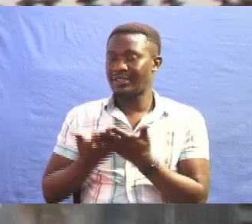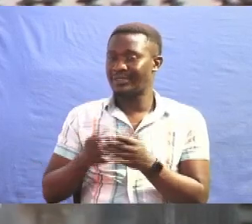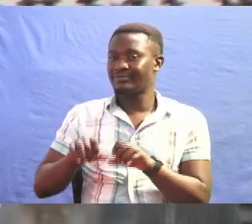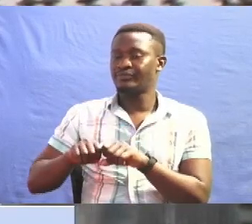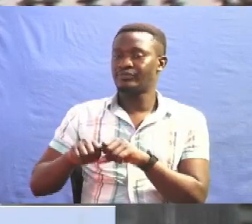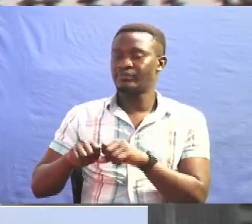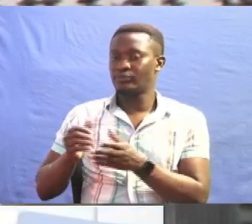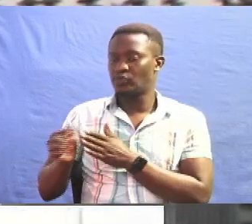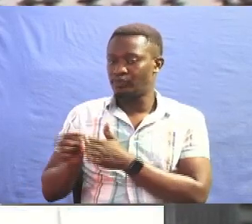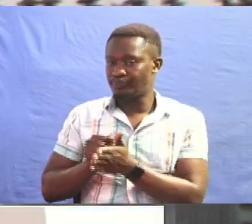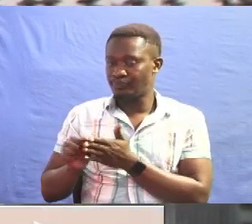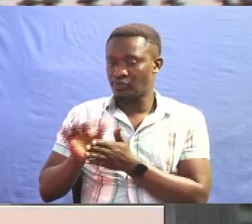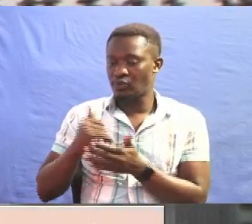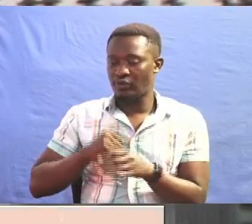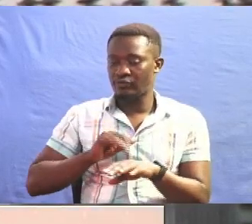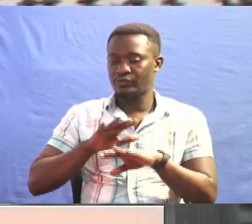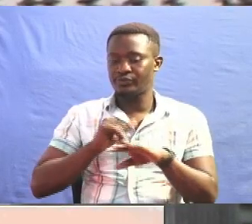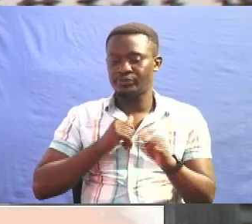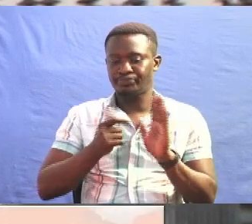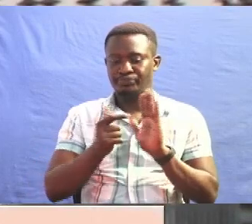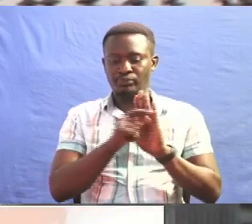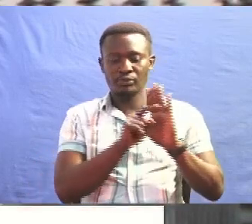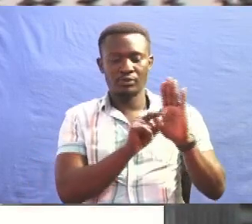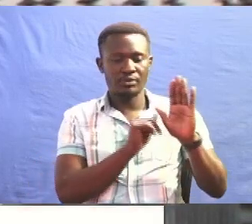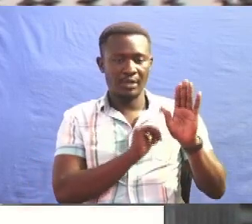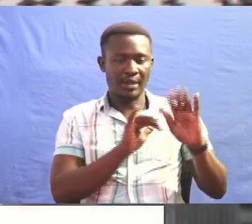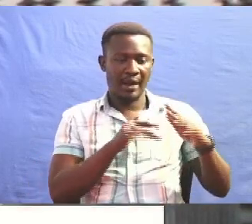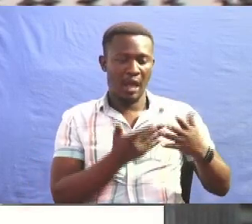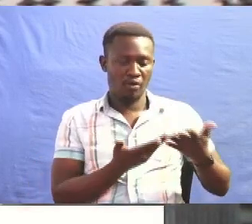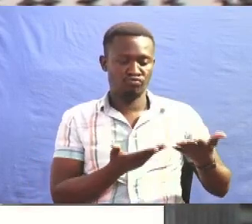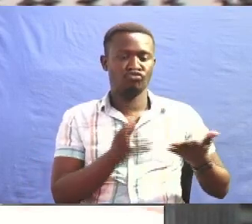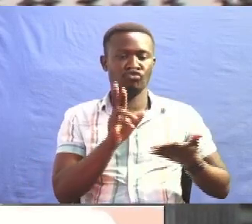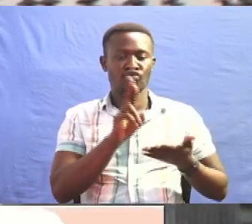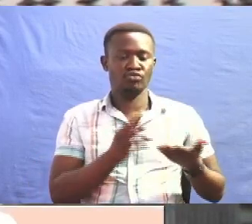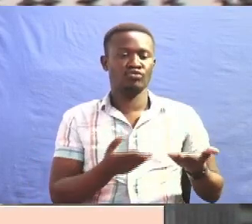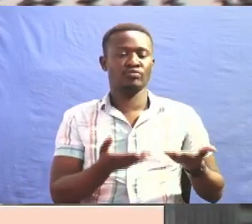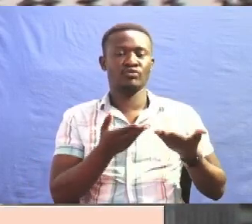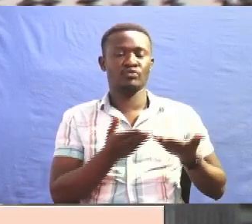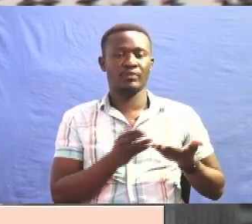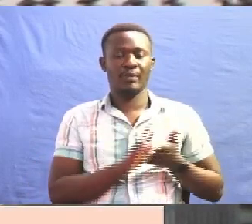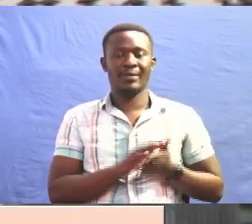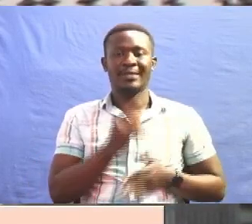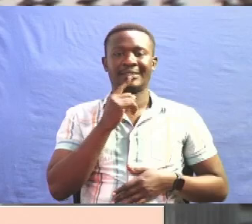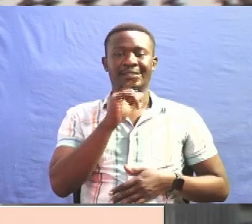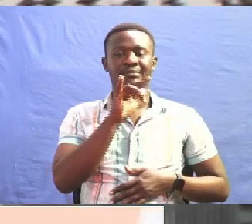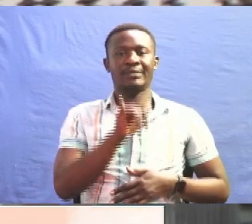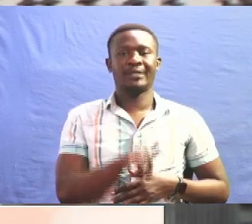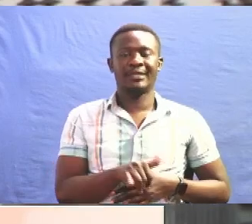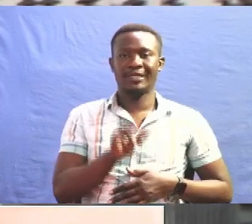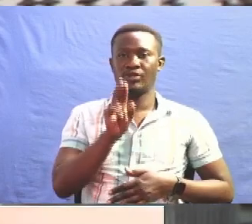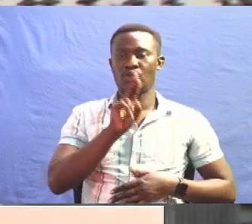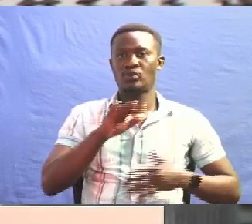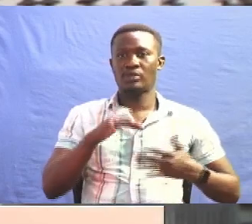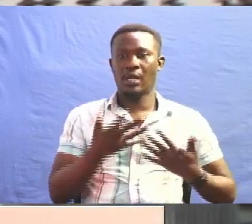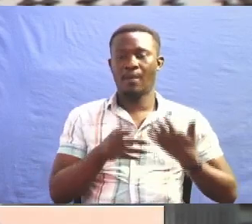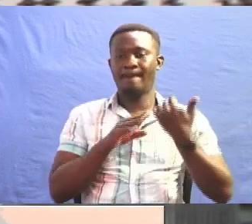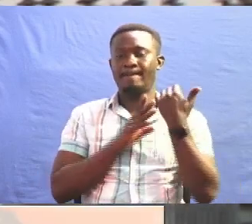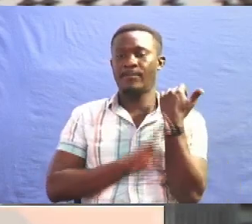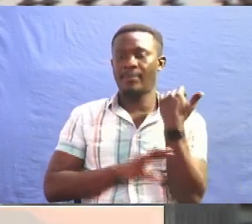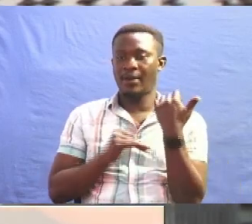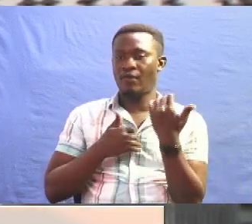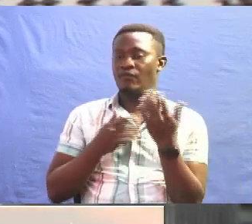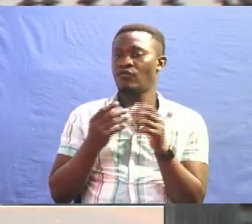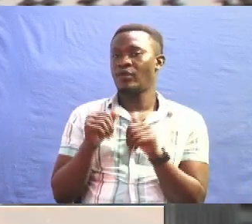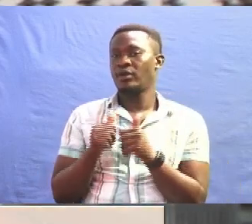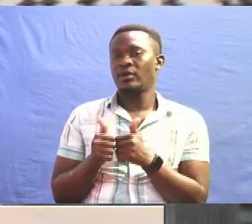tumeitisha orodha na utaratibu ule umetumika kuzileta hapa, hatuweza kusema kama ni zimetumika vibaya au zimetumika